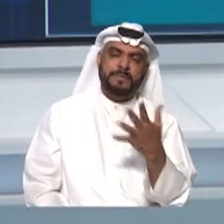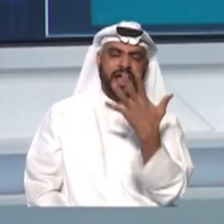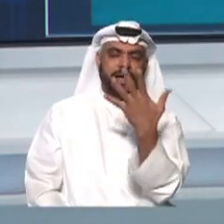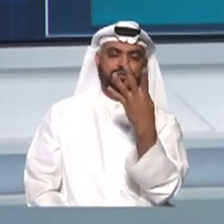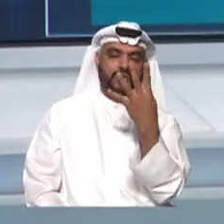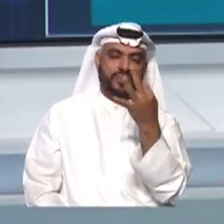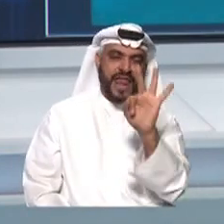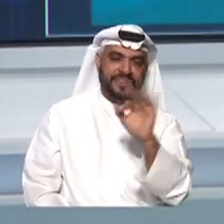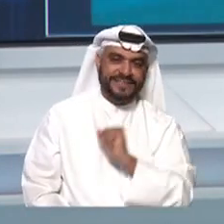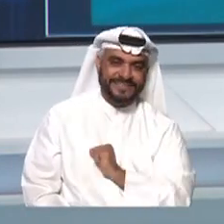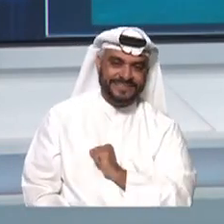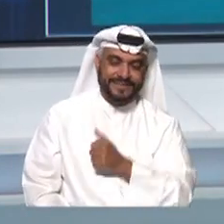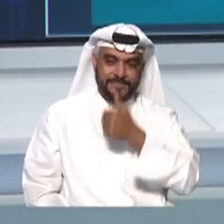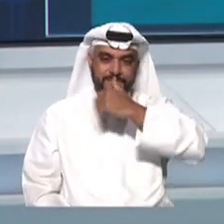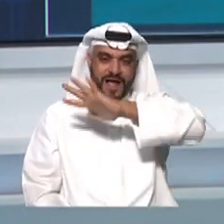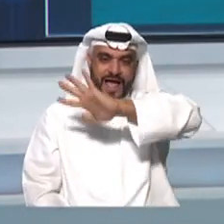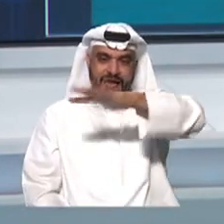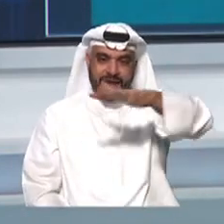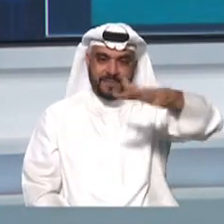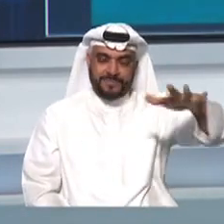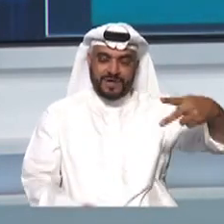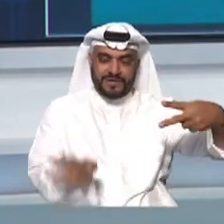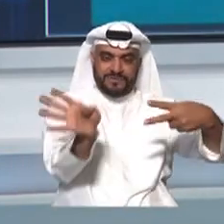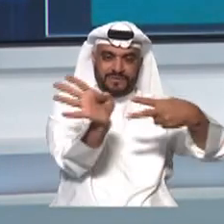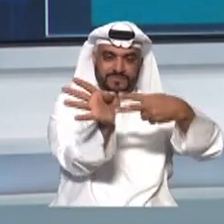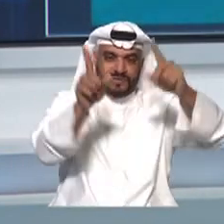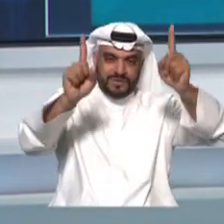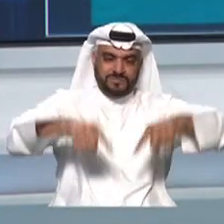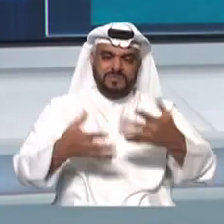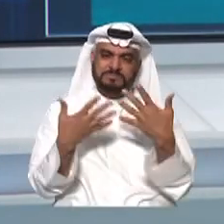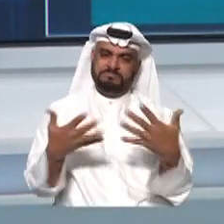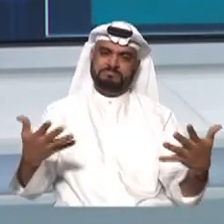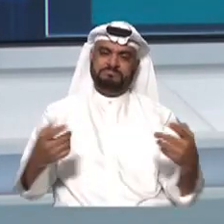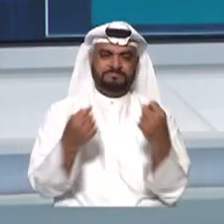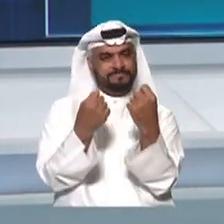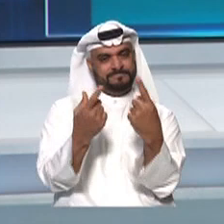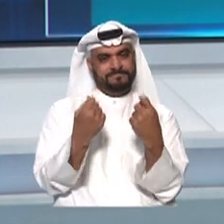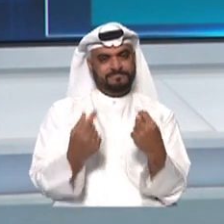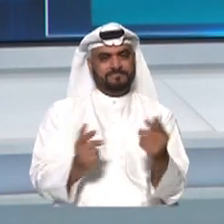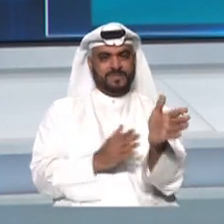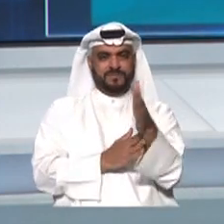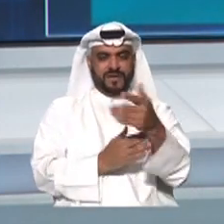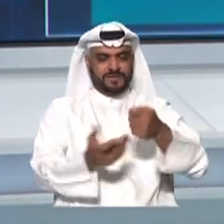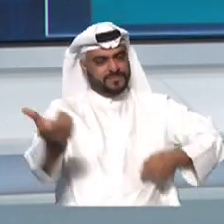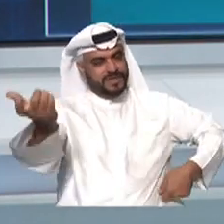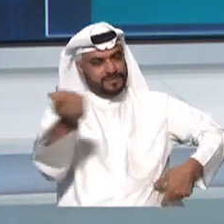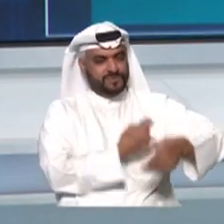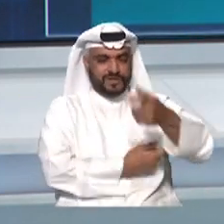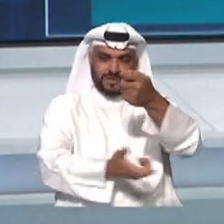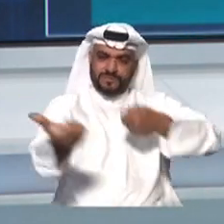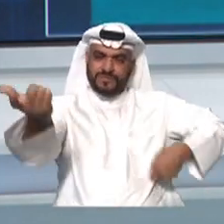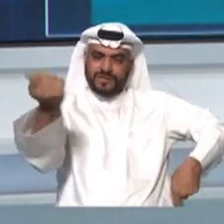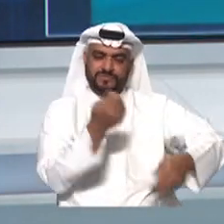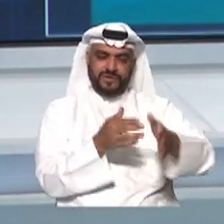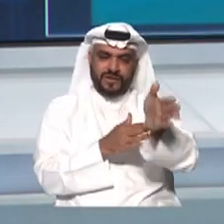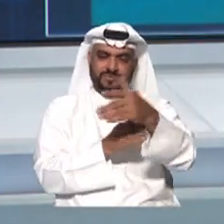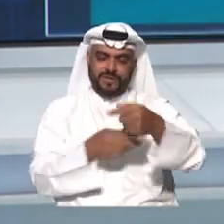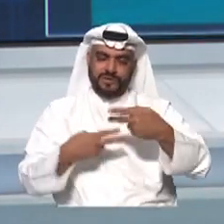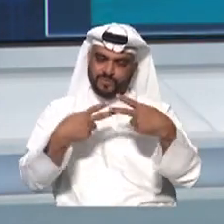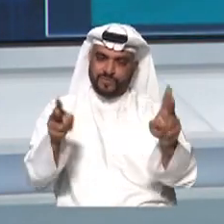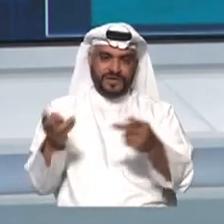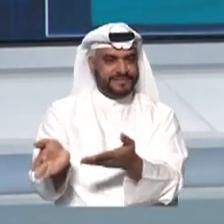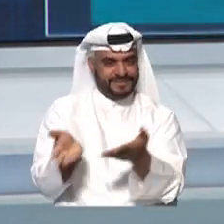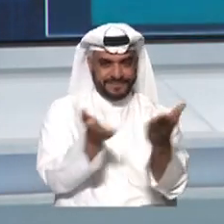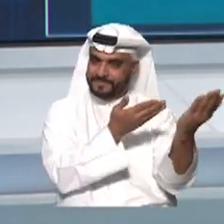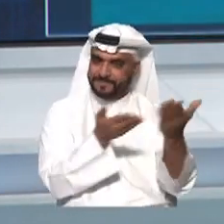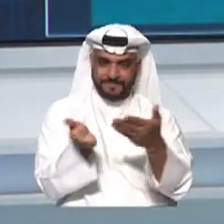بالساعة. الأجواء البحرية خلال 24 ساعة القادمة أجواء مناسبة وحالة البحر خفيف إلى معتدل الموج